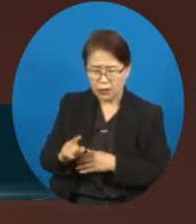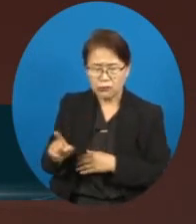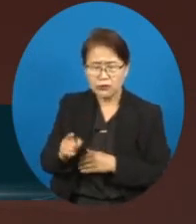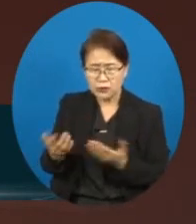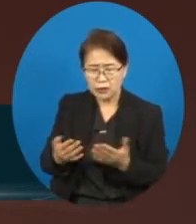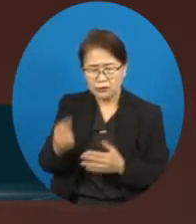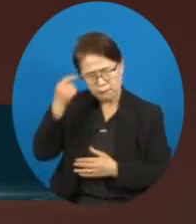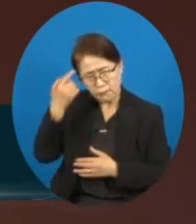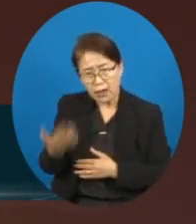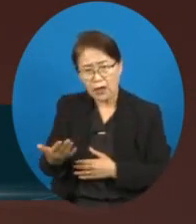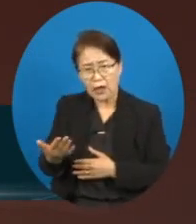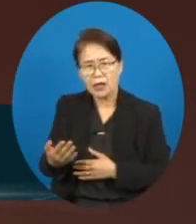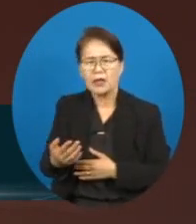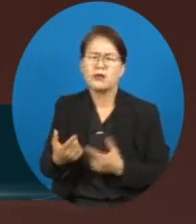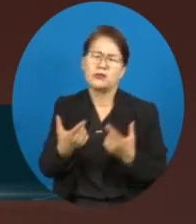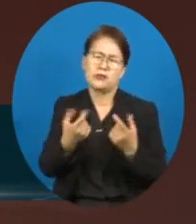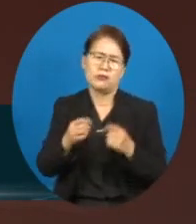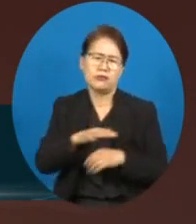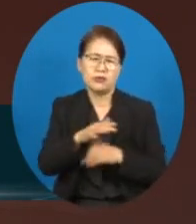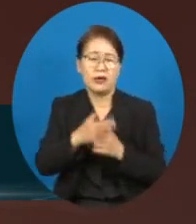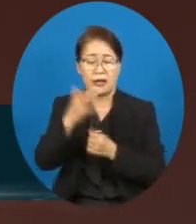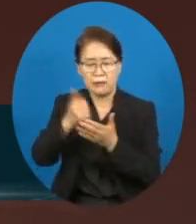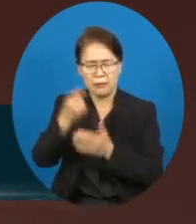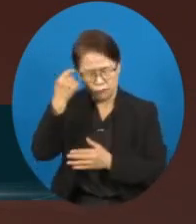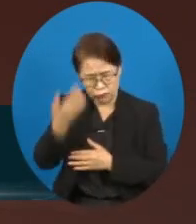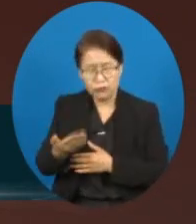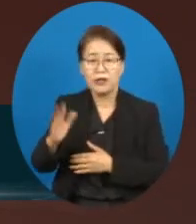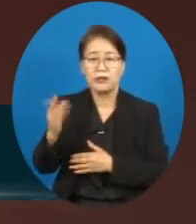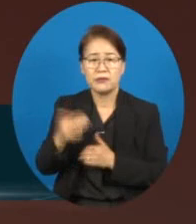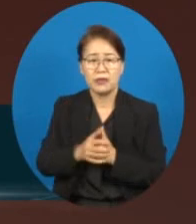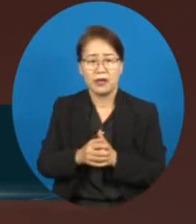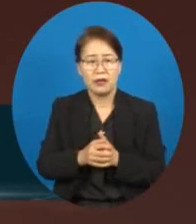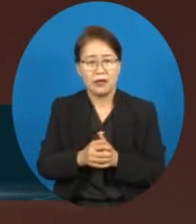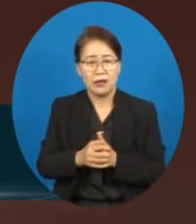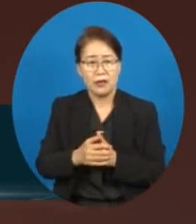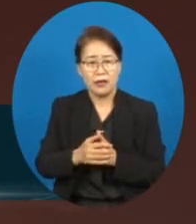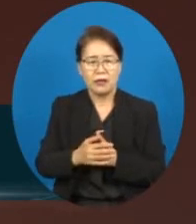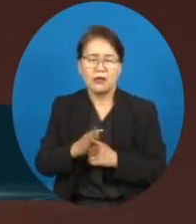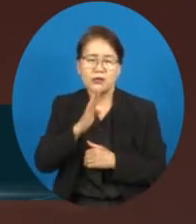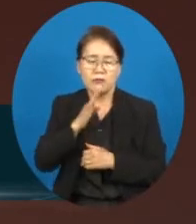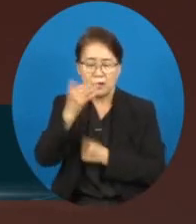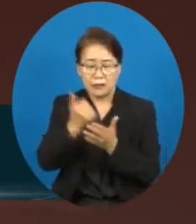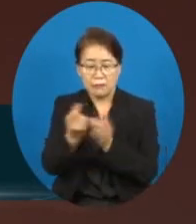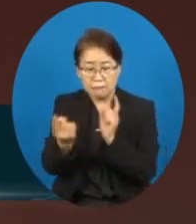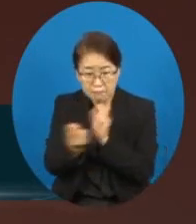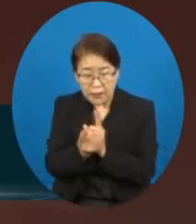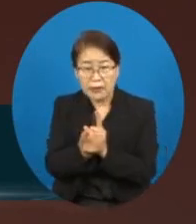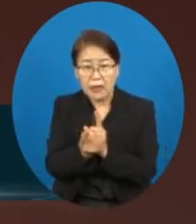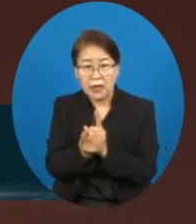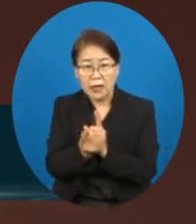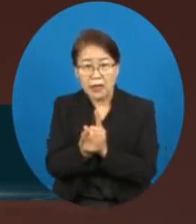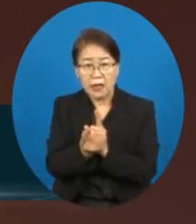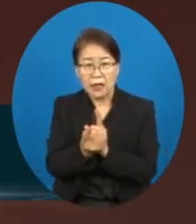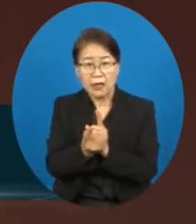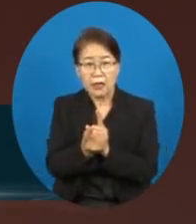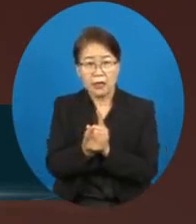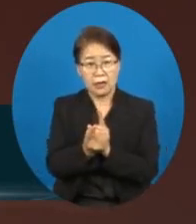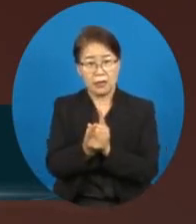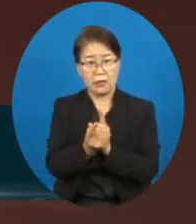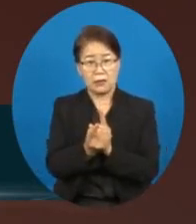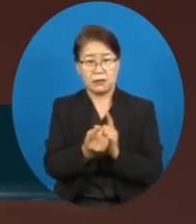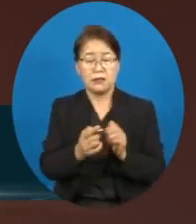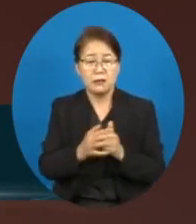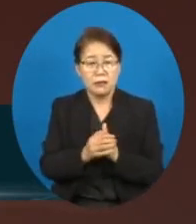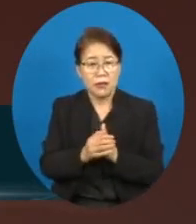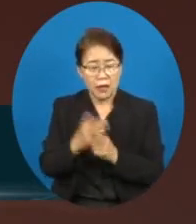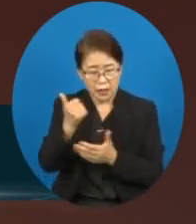여러분이 물어야 됩니다. 정말 하나님을 여러분이 만나셨다면, 정말 여러분이 하나님의 부르심을 받고